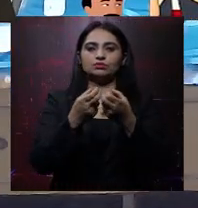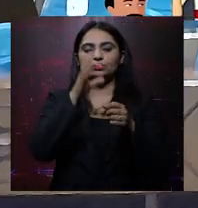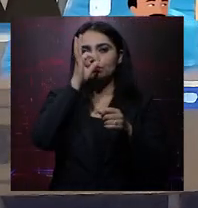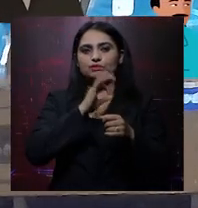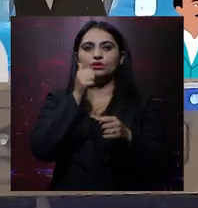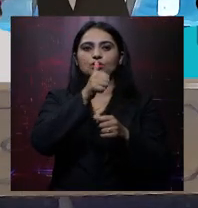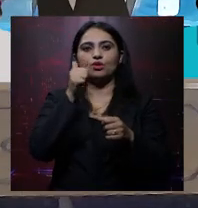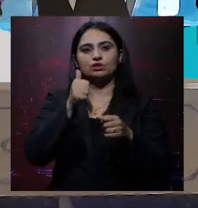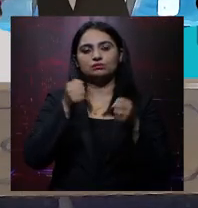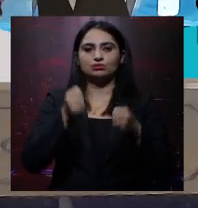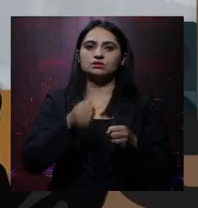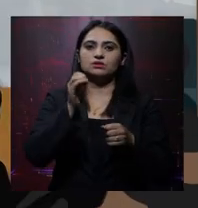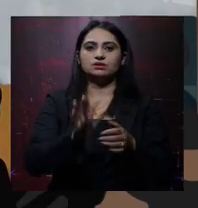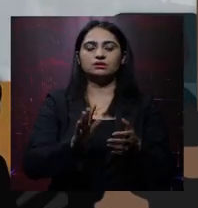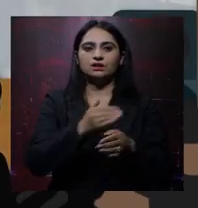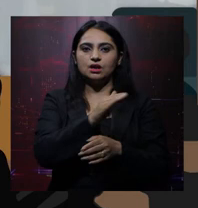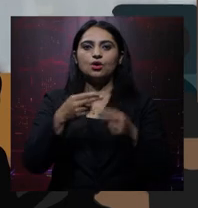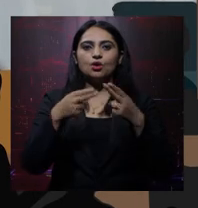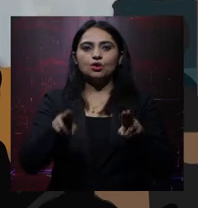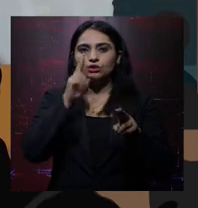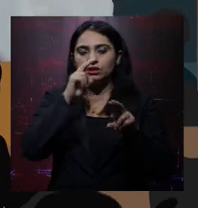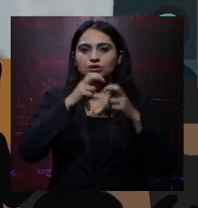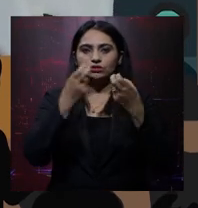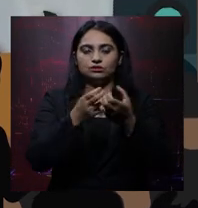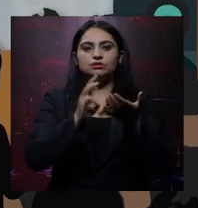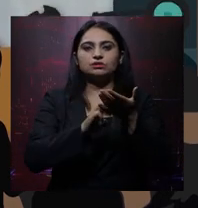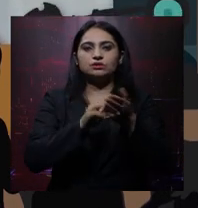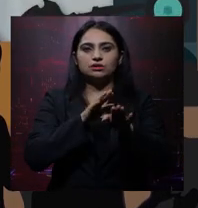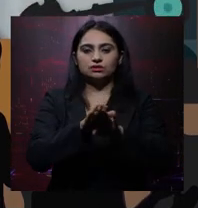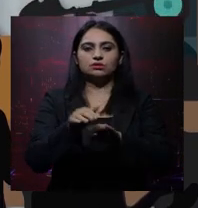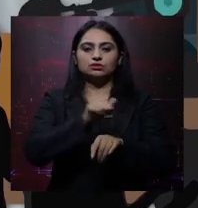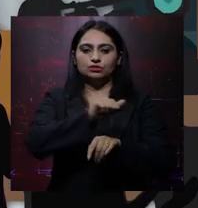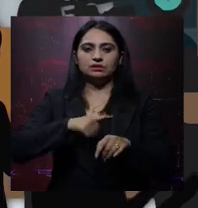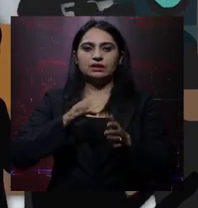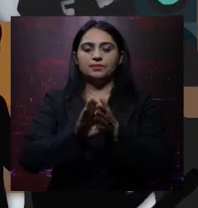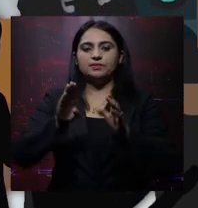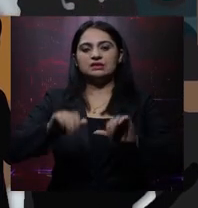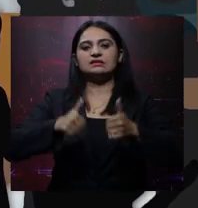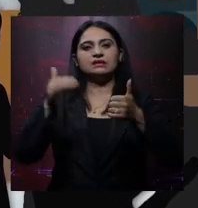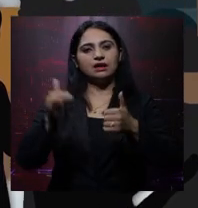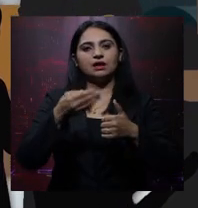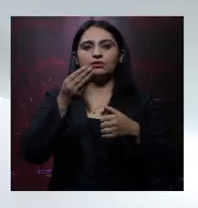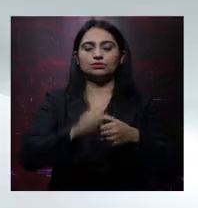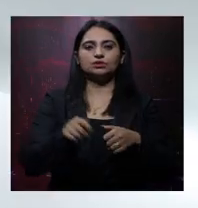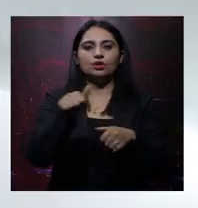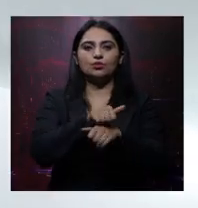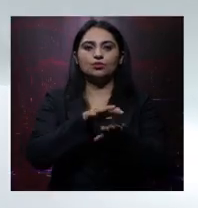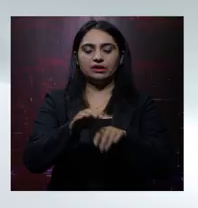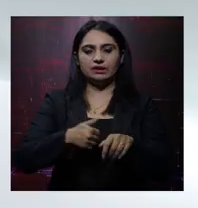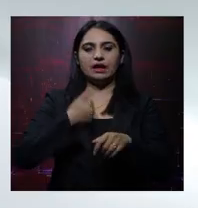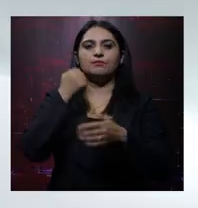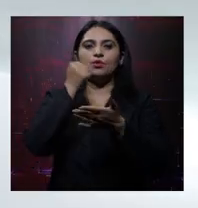विशेष अधिवेशन बस्न सक्छ। लोकतन्त्रमा संसदका सदस्यहरू जनताबाट निर्वाचित भएर आउने भएकाले उनीहरू